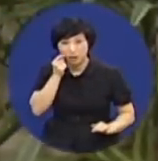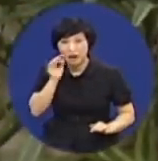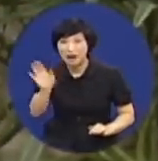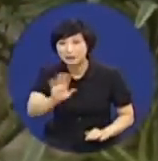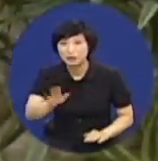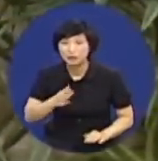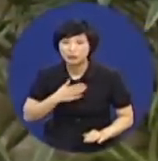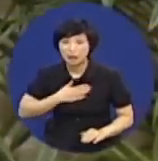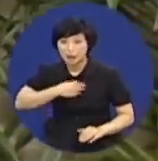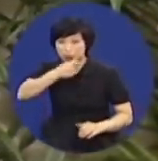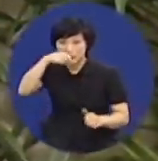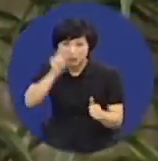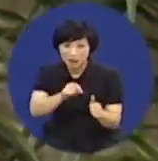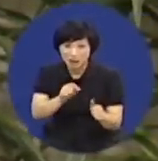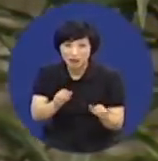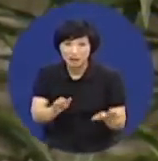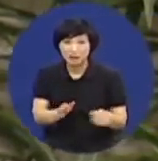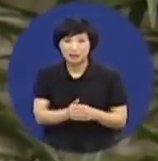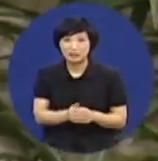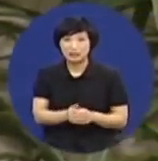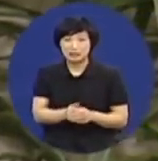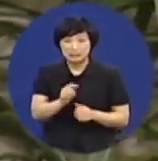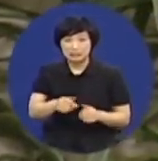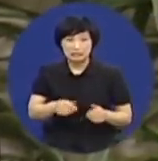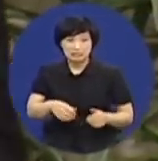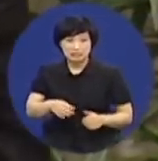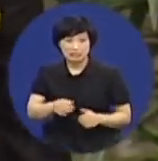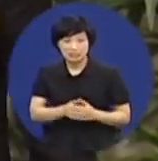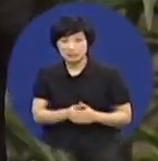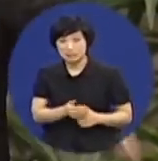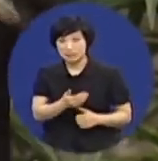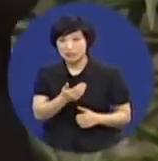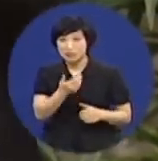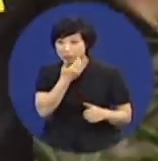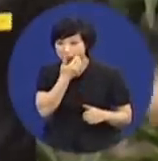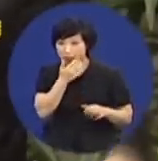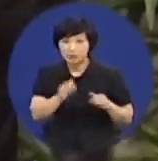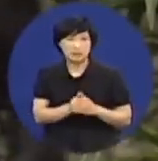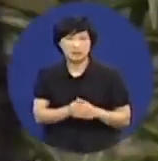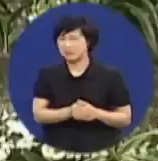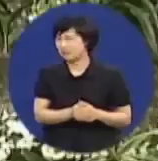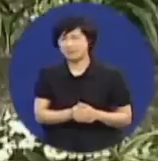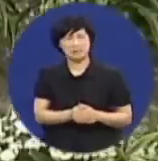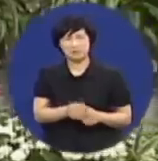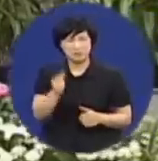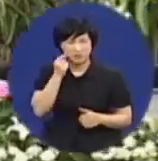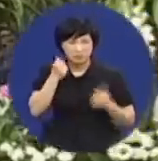て罵られてみたら、もうこんなのは嫌だと、そうはしません。